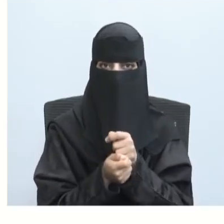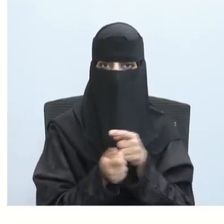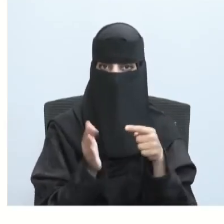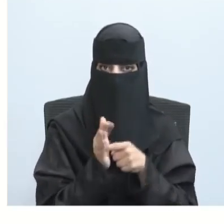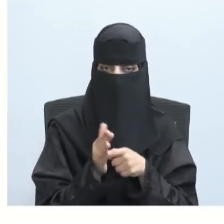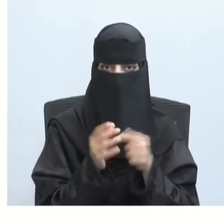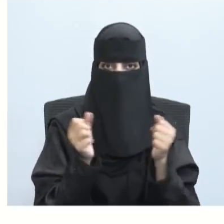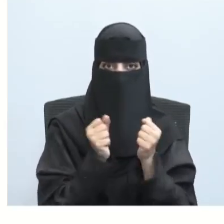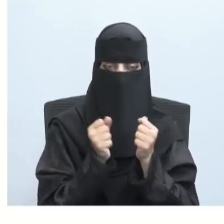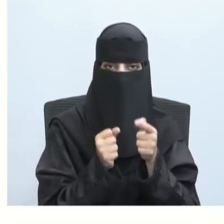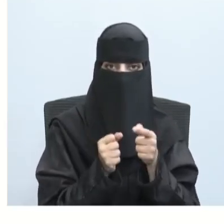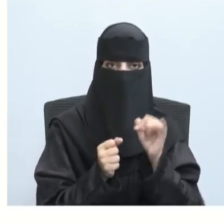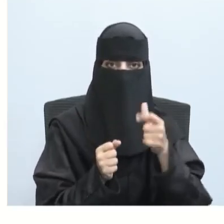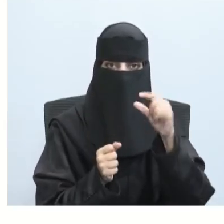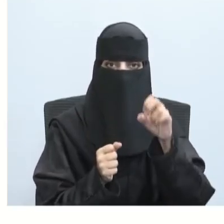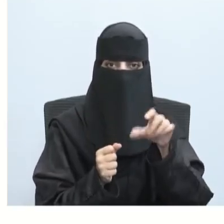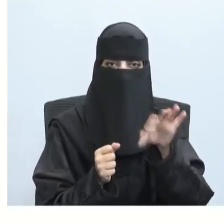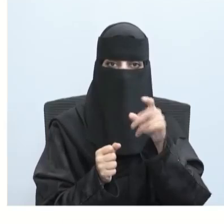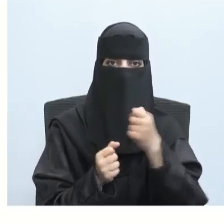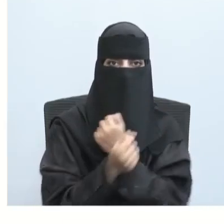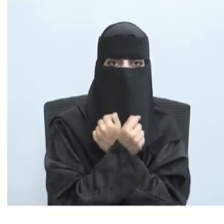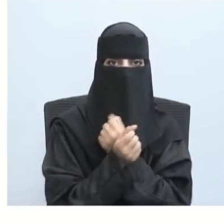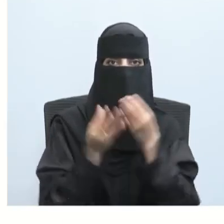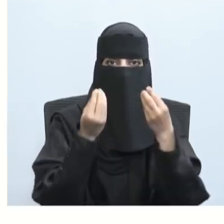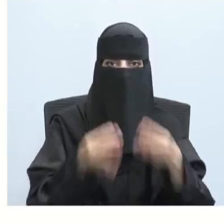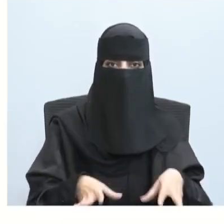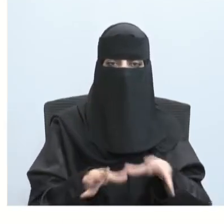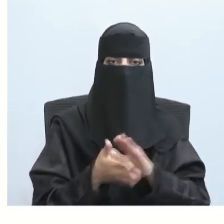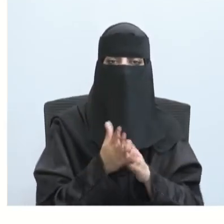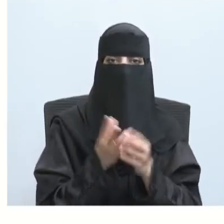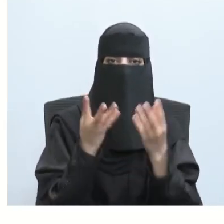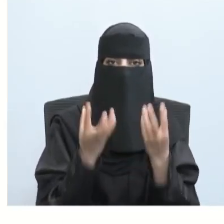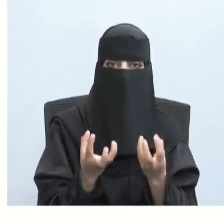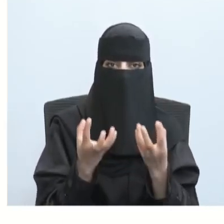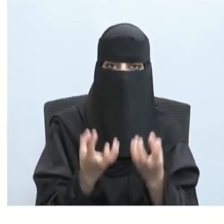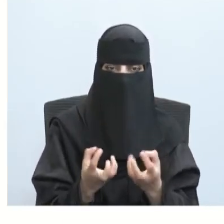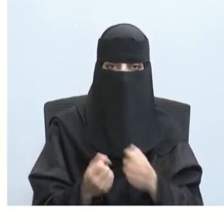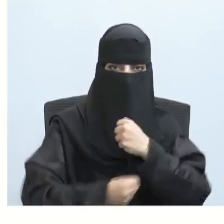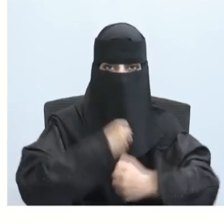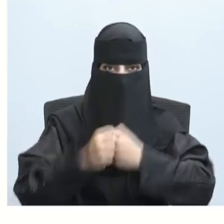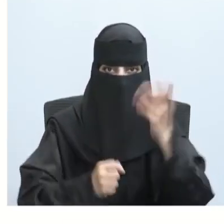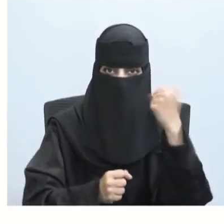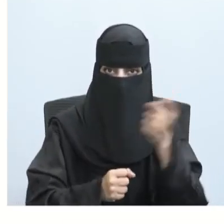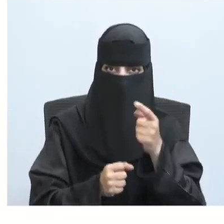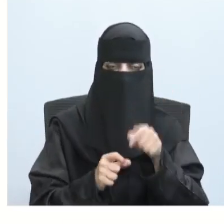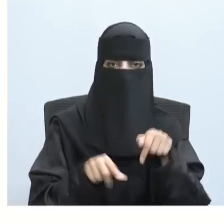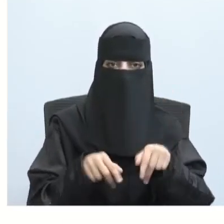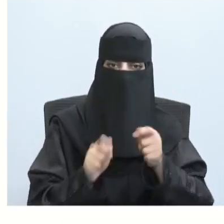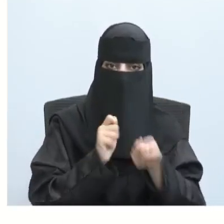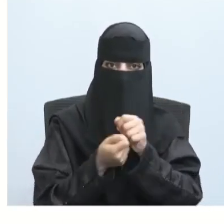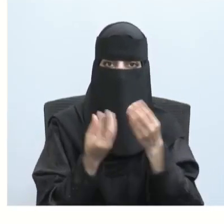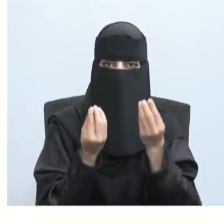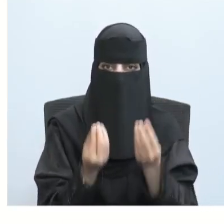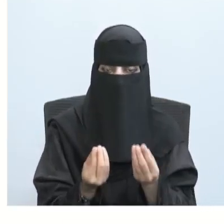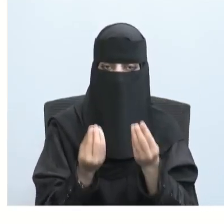تبرد الماده سوف تفقد طاقتها لتتباطى حركه الدقائق المكونه لها وهذه